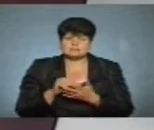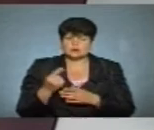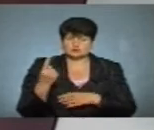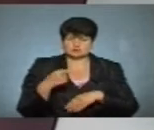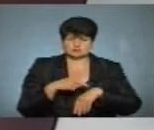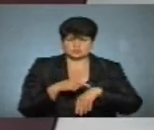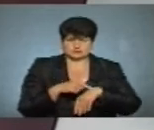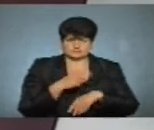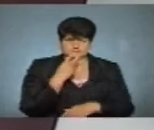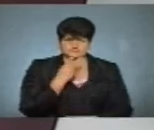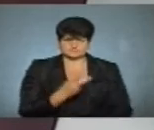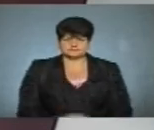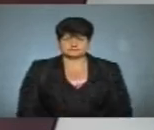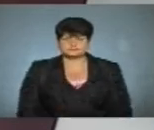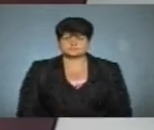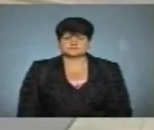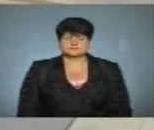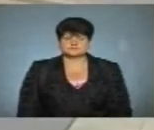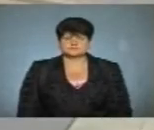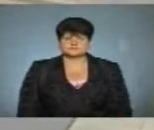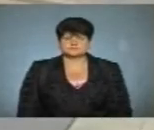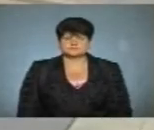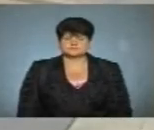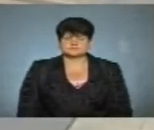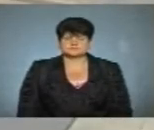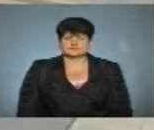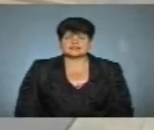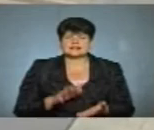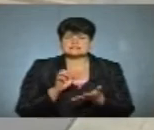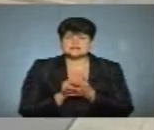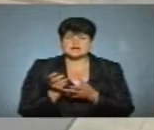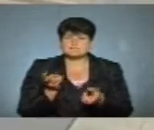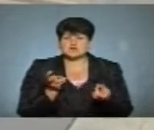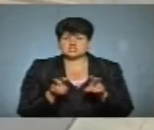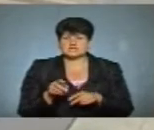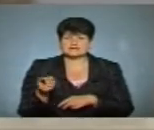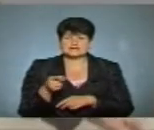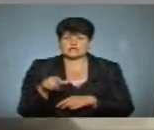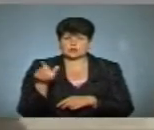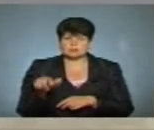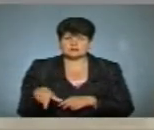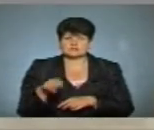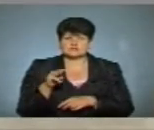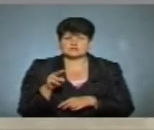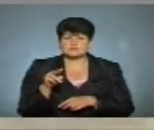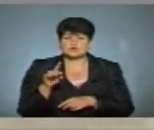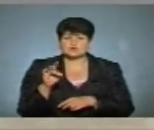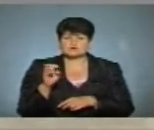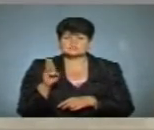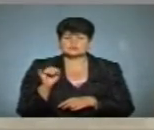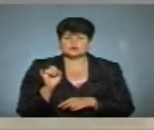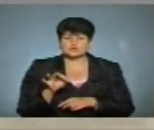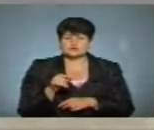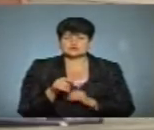це було, Світлана Лазорик бачила. На заняття прийшла тернополянка Тетяна Проценко. Їй